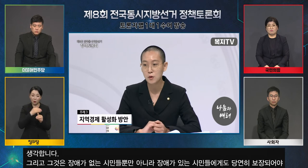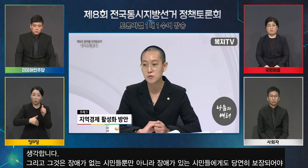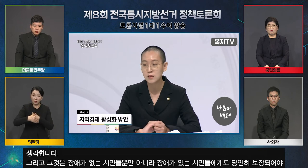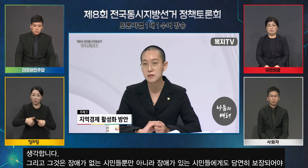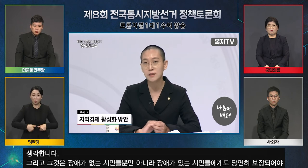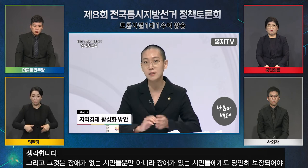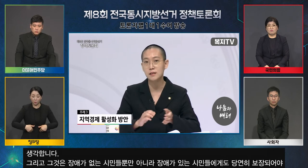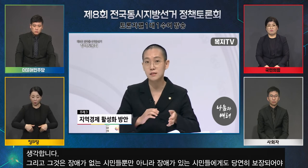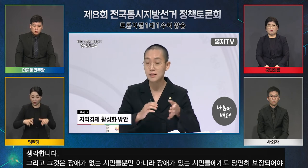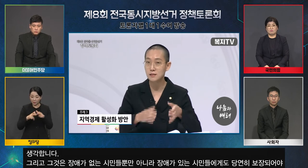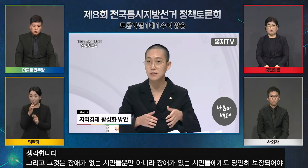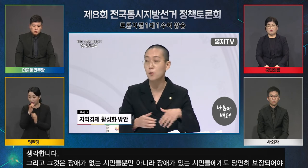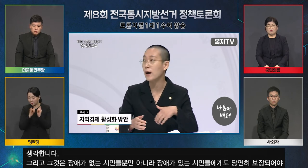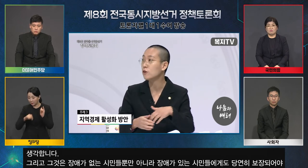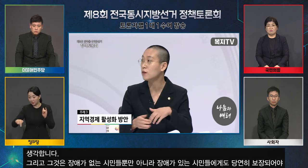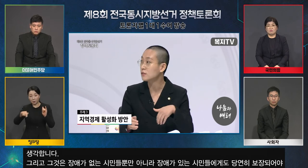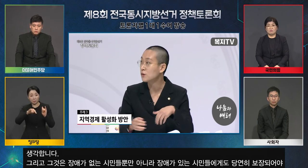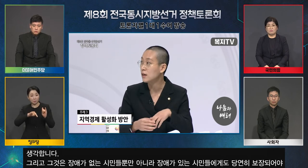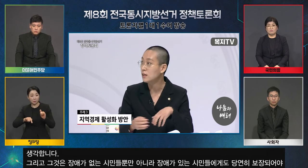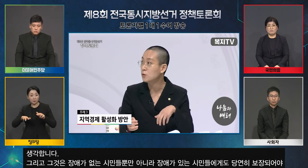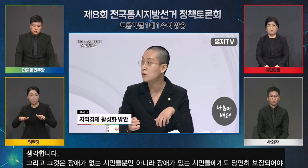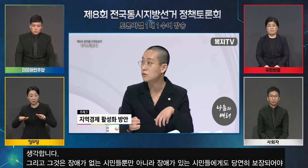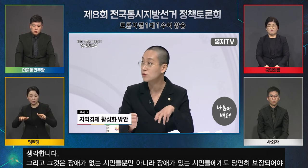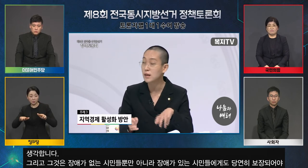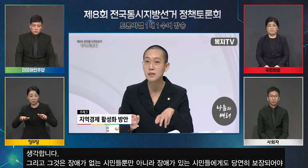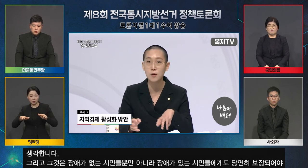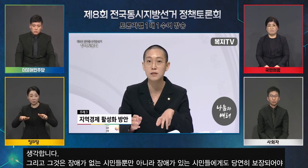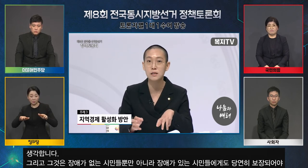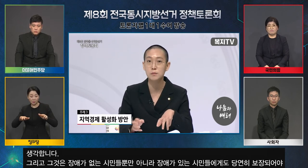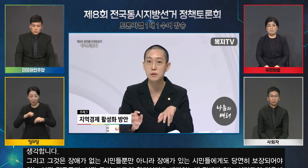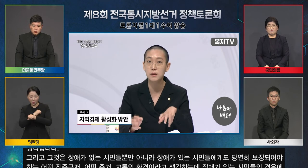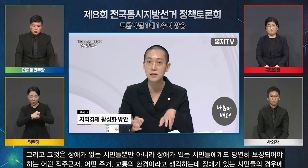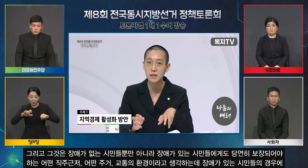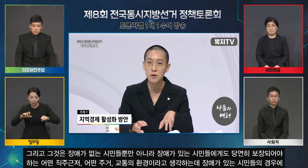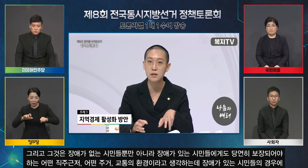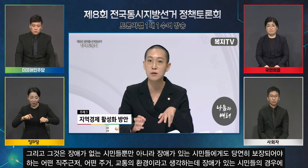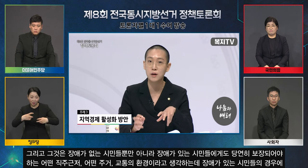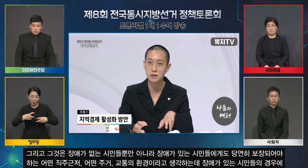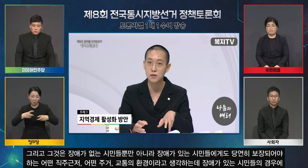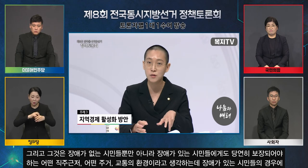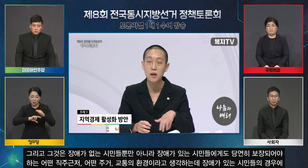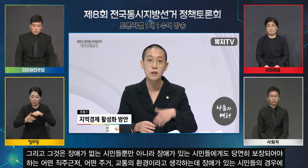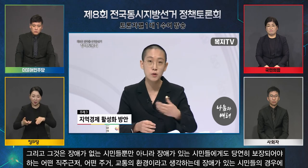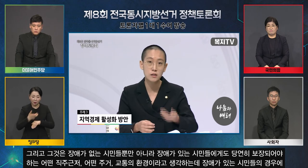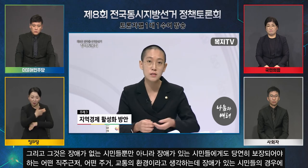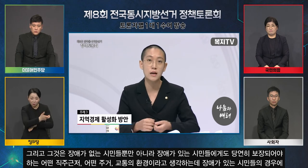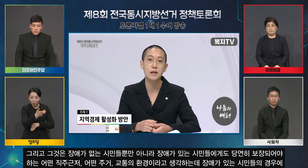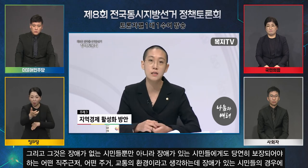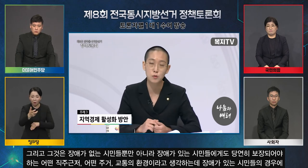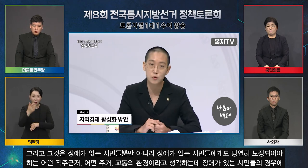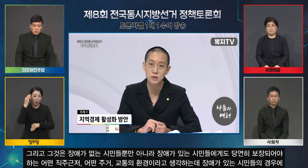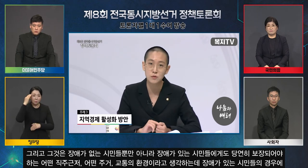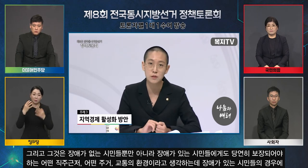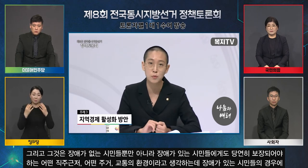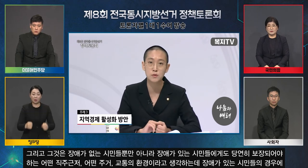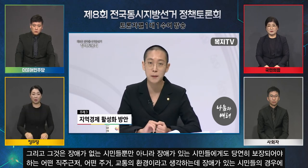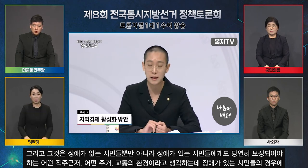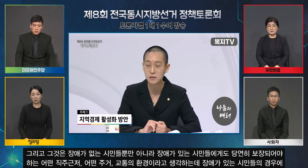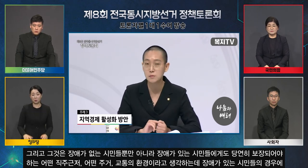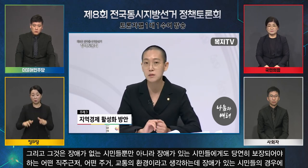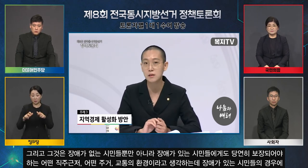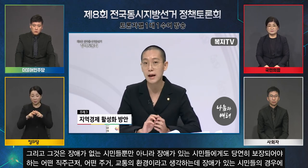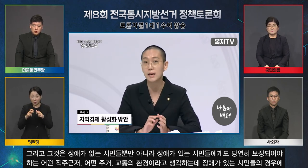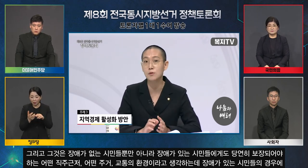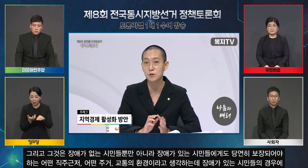시민들의 경우에는 사실 지금 광역에서의 이동 수단이 굉장히 미비한 상황이라고 하는 건 최근에 장애인 이동권 시위를